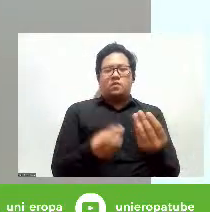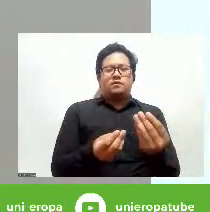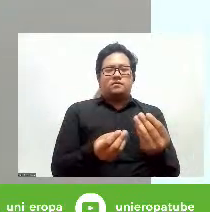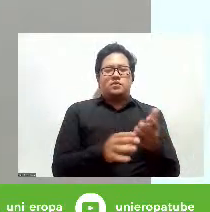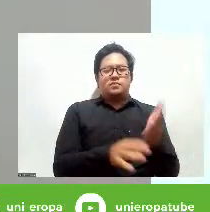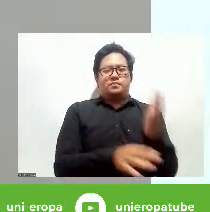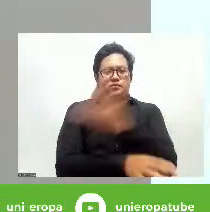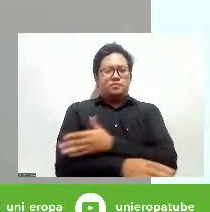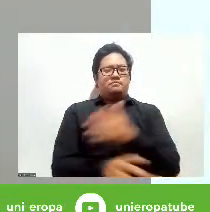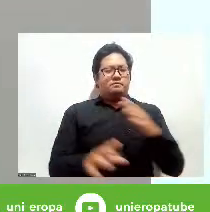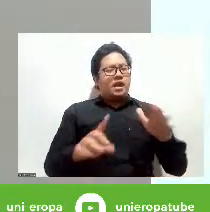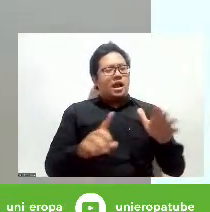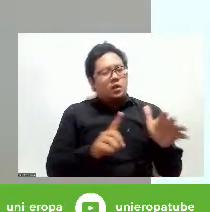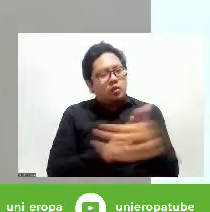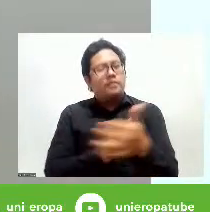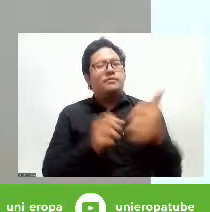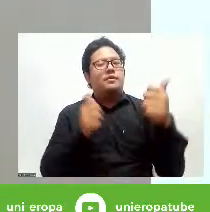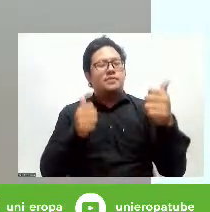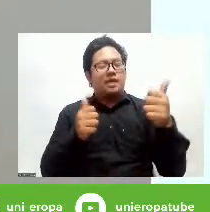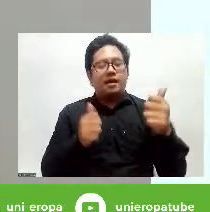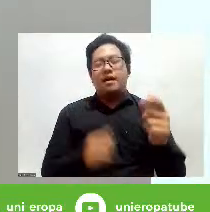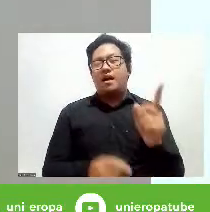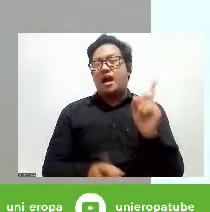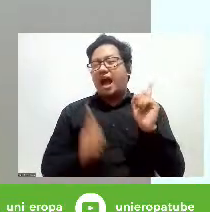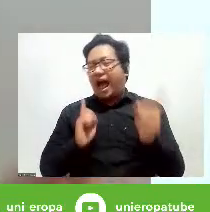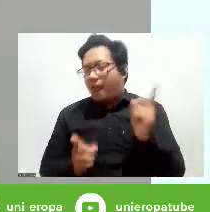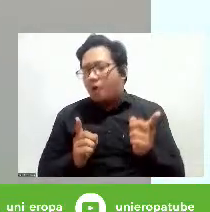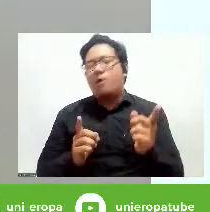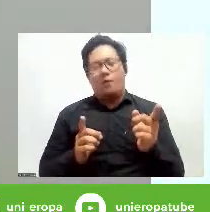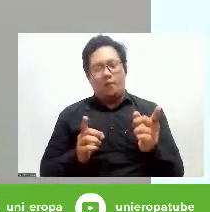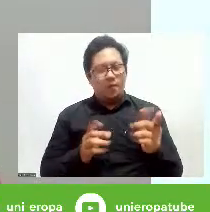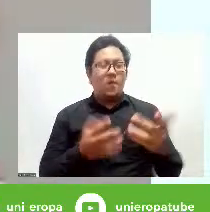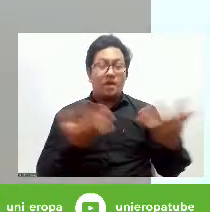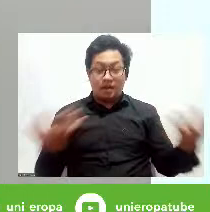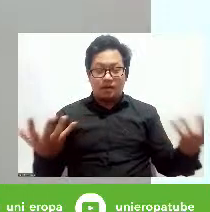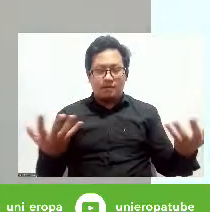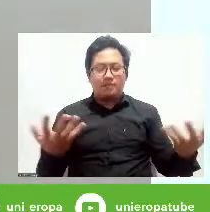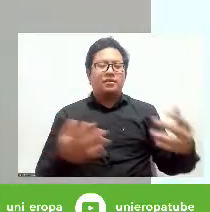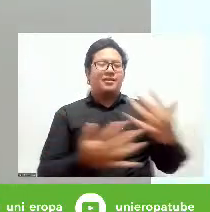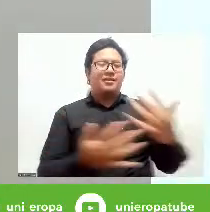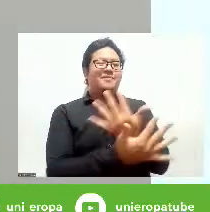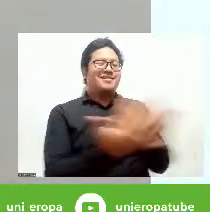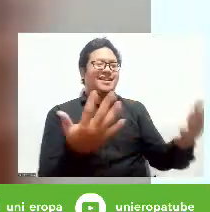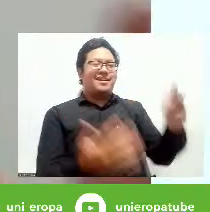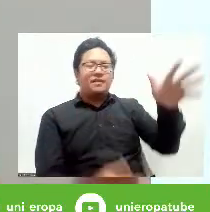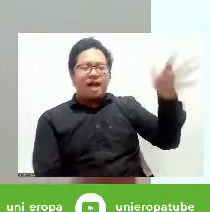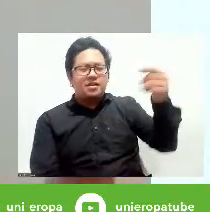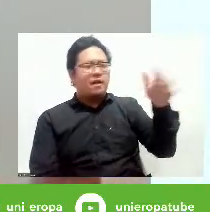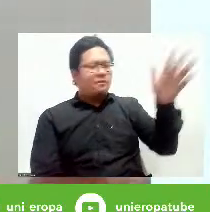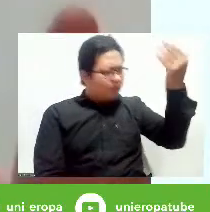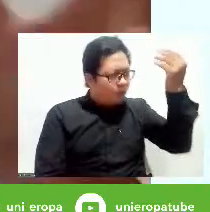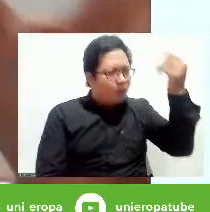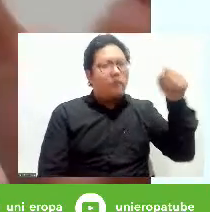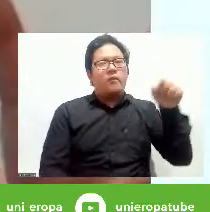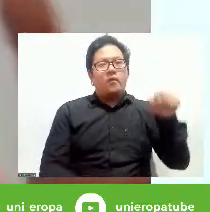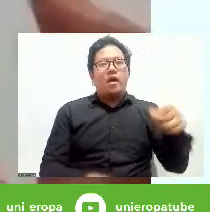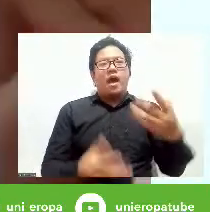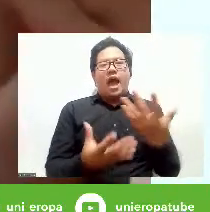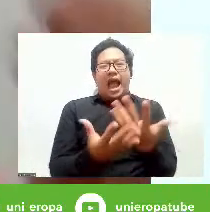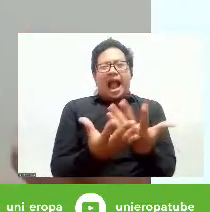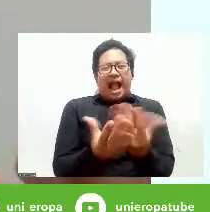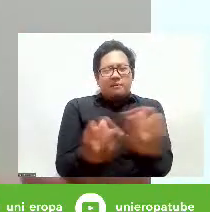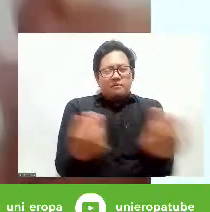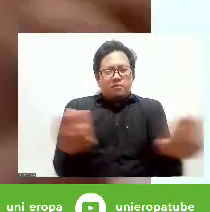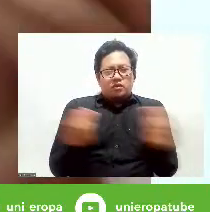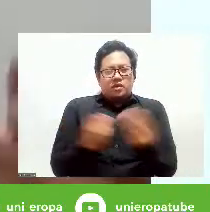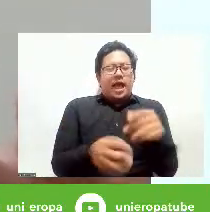kita mampu juga mengajak masyarakat bahwa gambut yang charge efektif arti yang